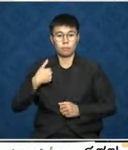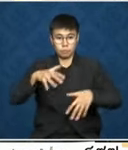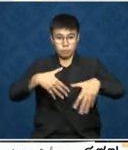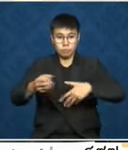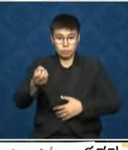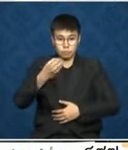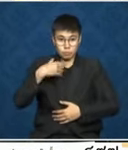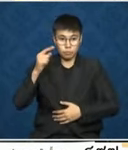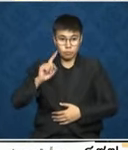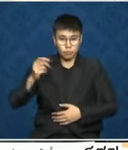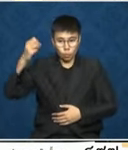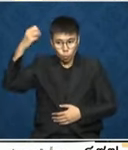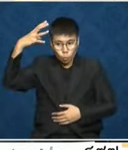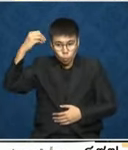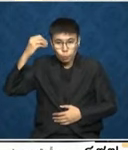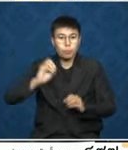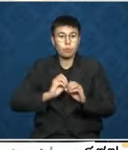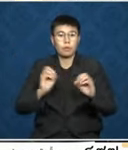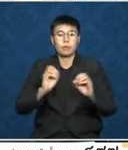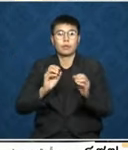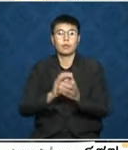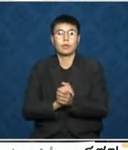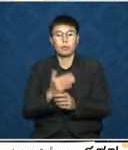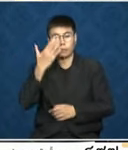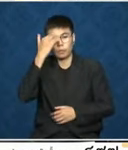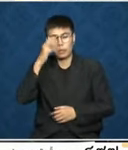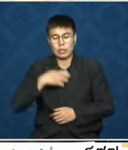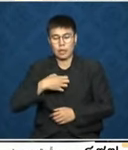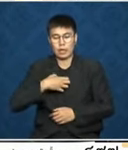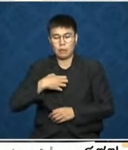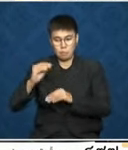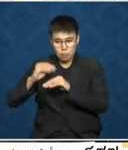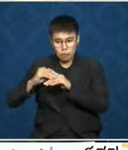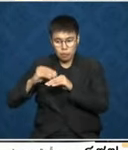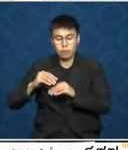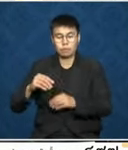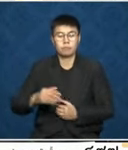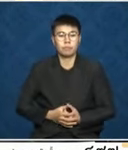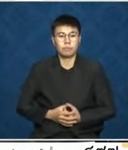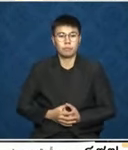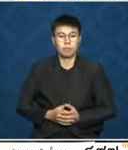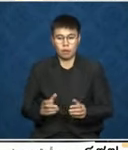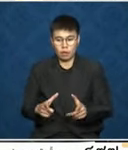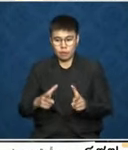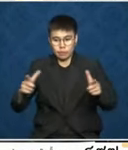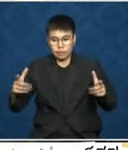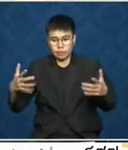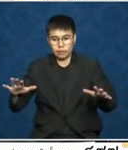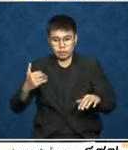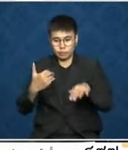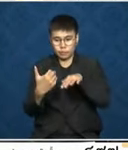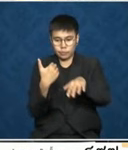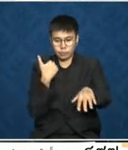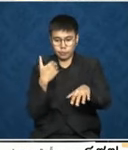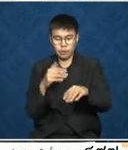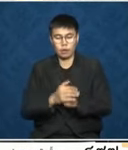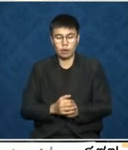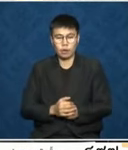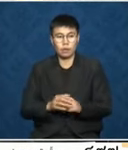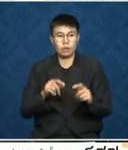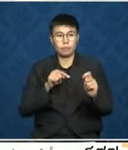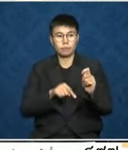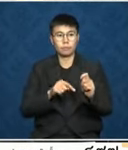ขาดไฟฟ้าใช้ในชีวิตประจำวันต้องการขยายเขตไฟฟ้าครับข้อที่ 2ถนนเส้นบ้านโคกศรีหมู่ 6ตำบลคลองขามอำเภอ